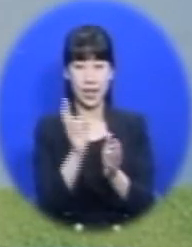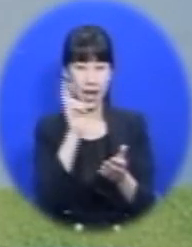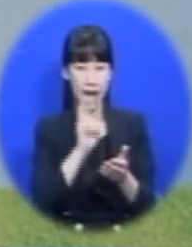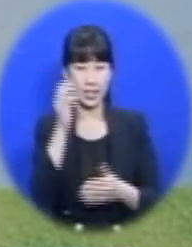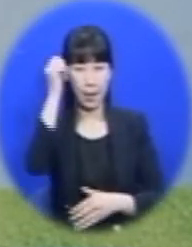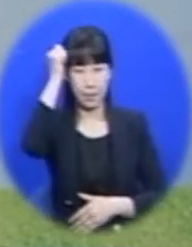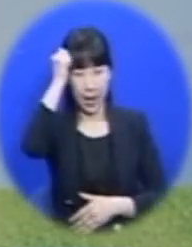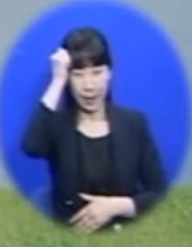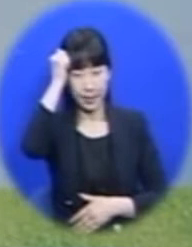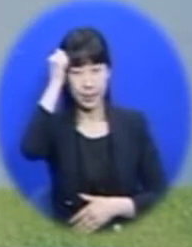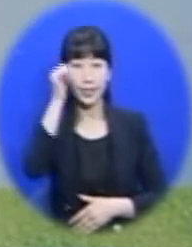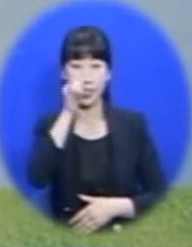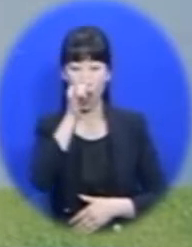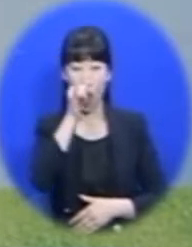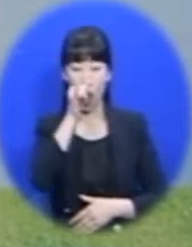감히